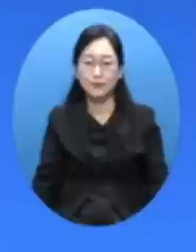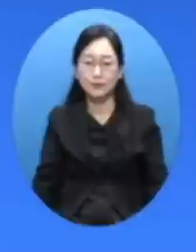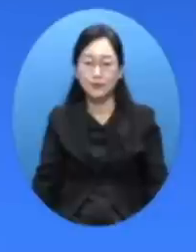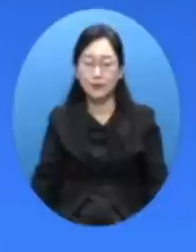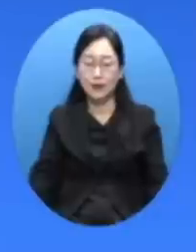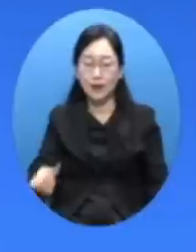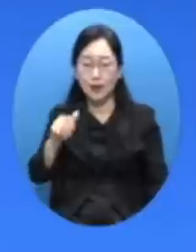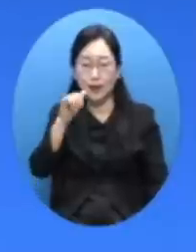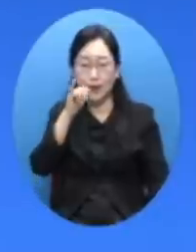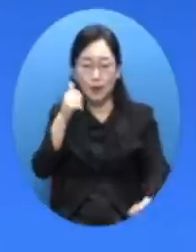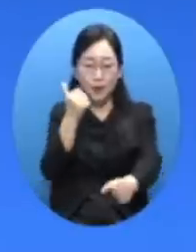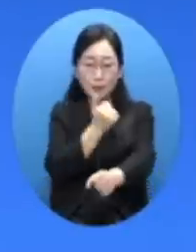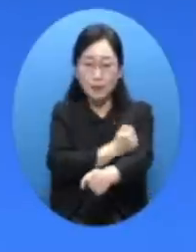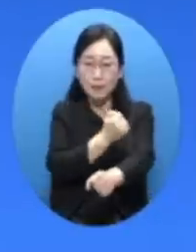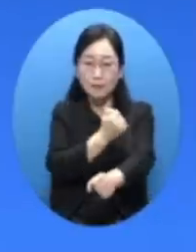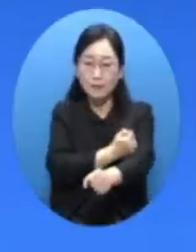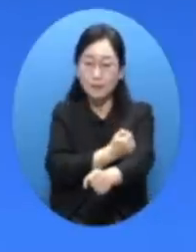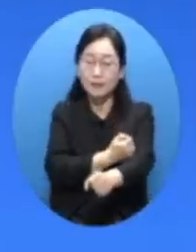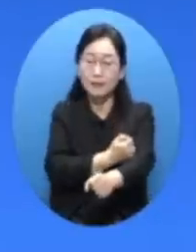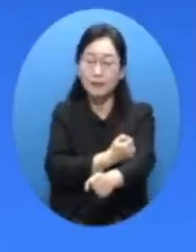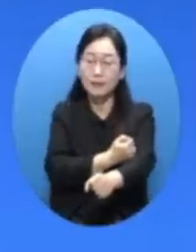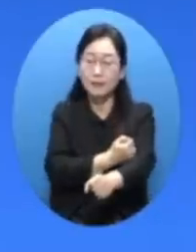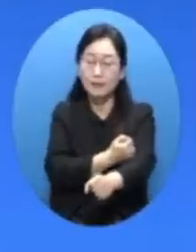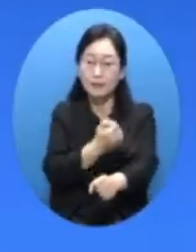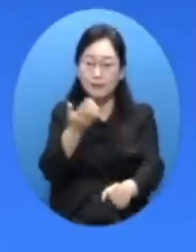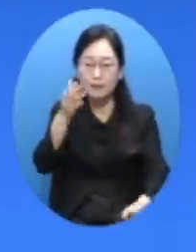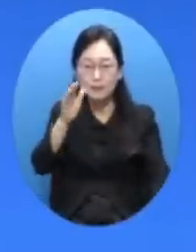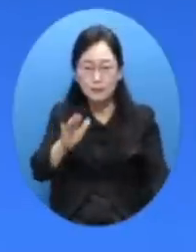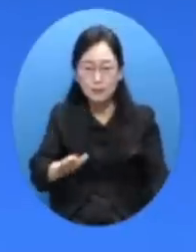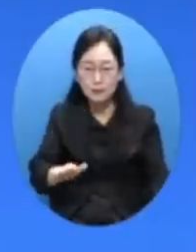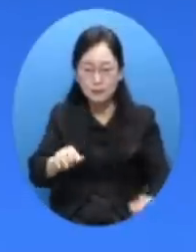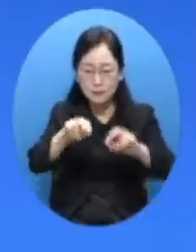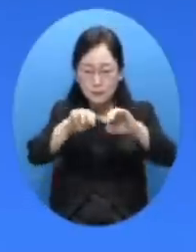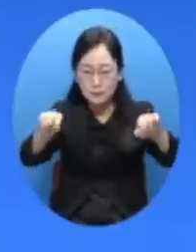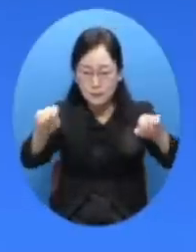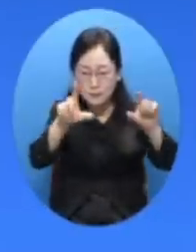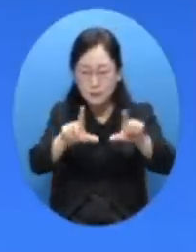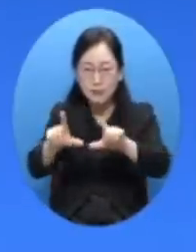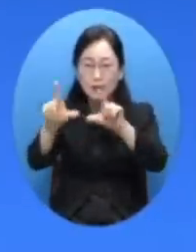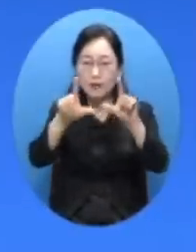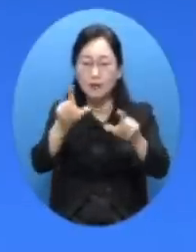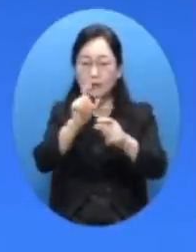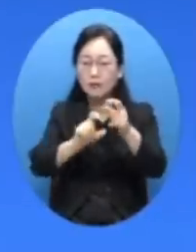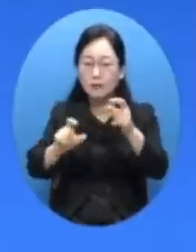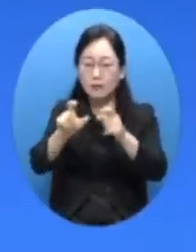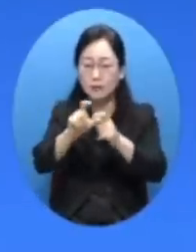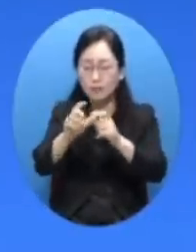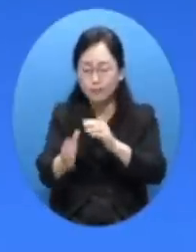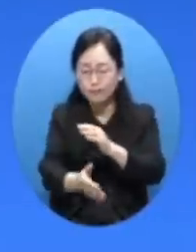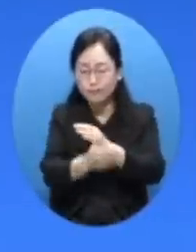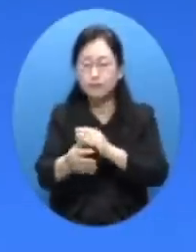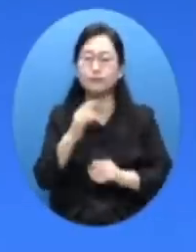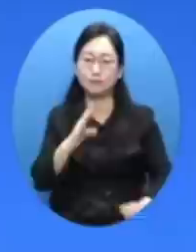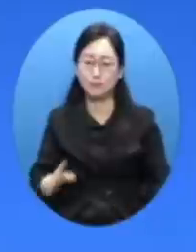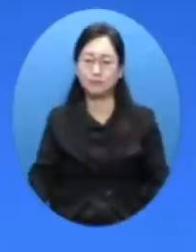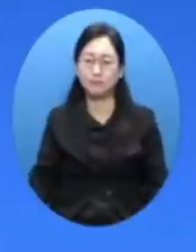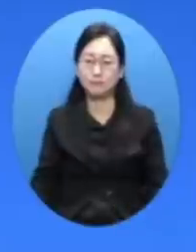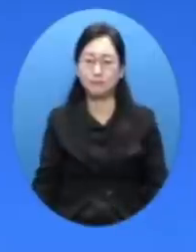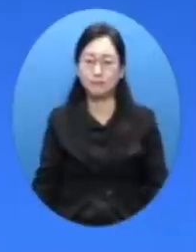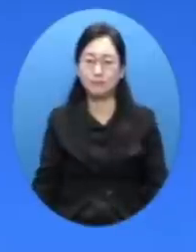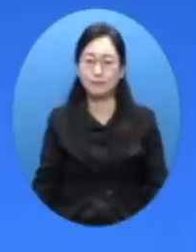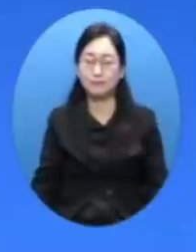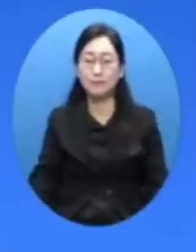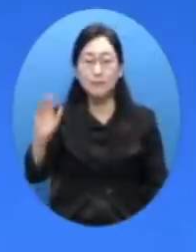마약에 빠져보기도 하지만 그의 삶은 더욱 황폐해지는 것을 알 수 있습니다.